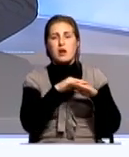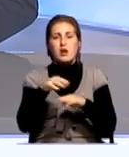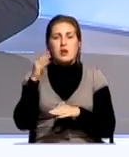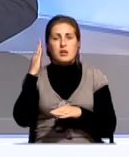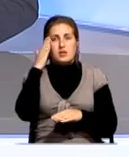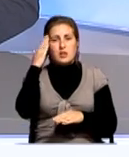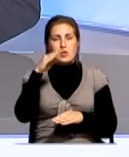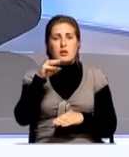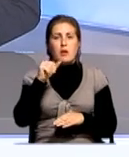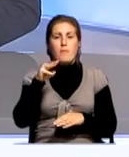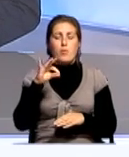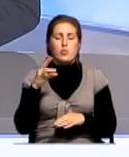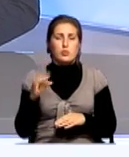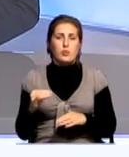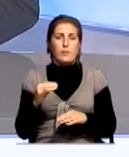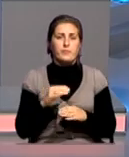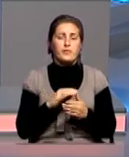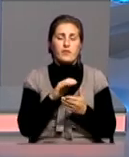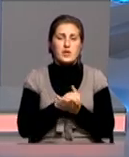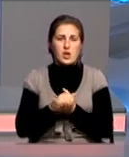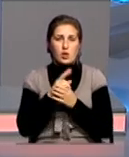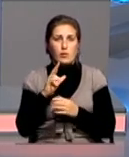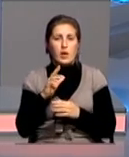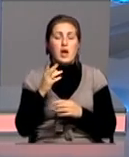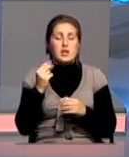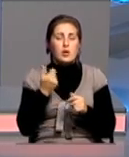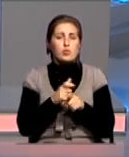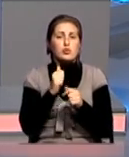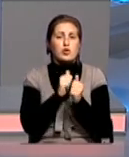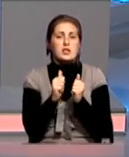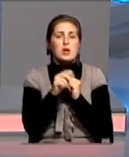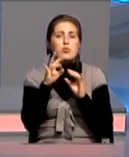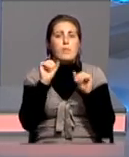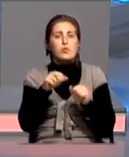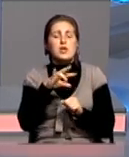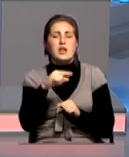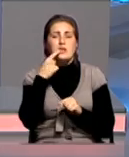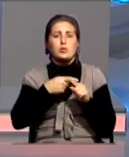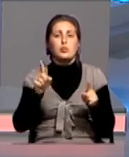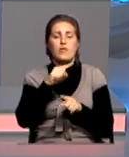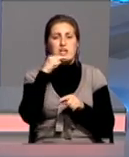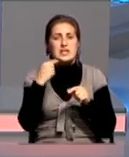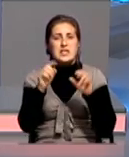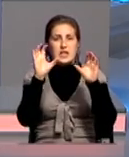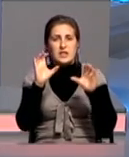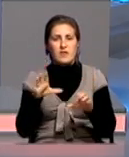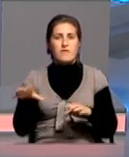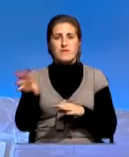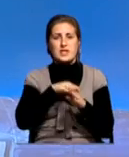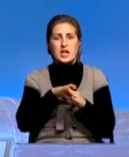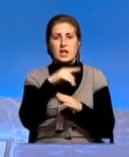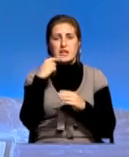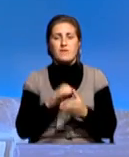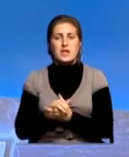на территорию Крымского федерального округа очень часто Да проходят такие сообщения но можно ли говорить о том что в российском законодательстве в целом в Российской